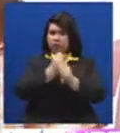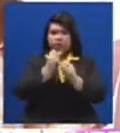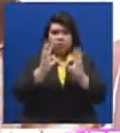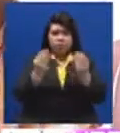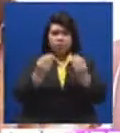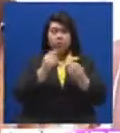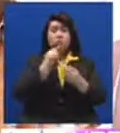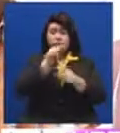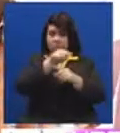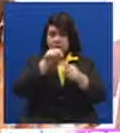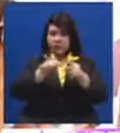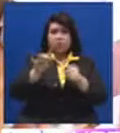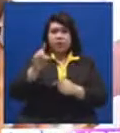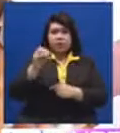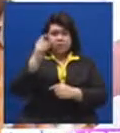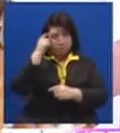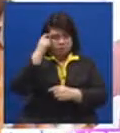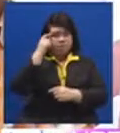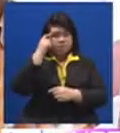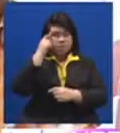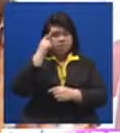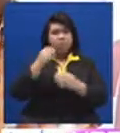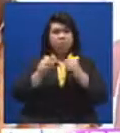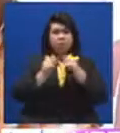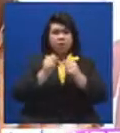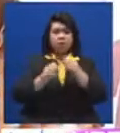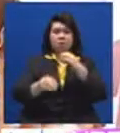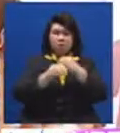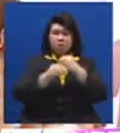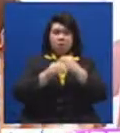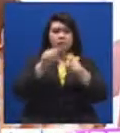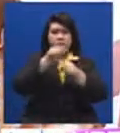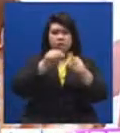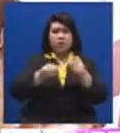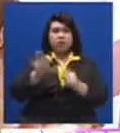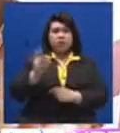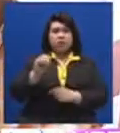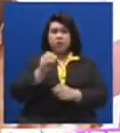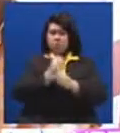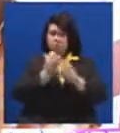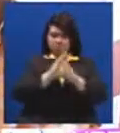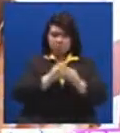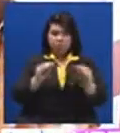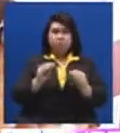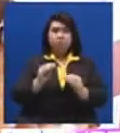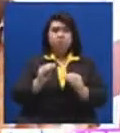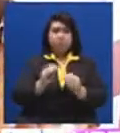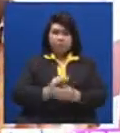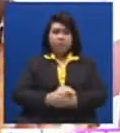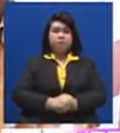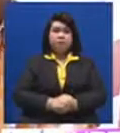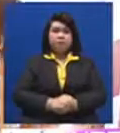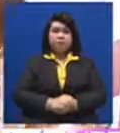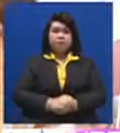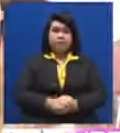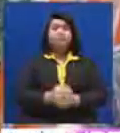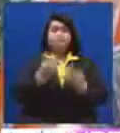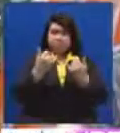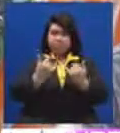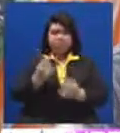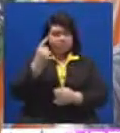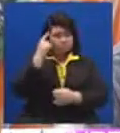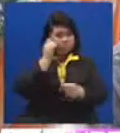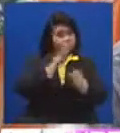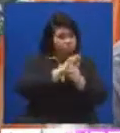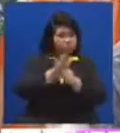าก 80% นะครับก็จะพยายามเพิ่มให้เป็น 90% นะให้เรื่องมันยุติให้ได ้นอกจากความสบาย